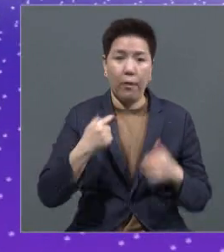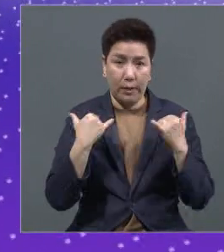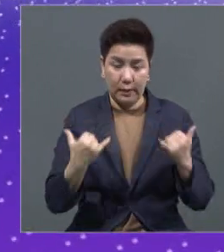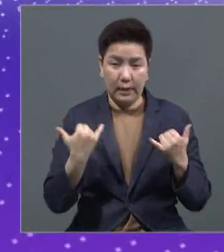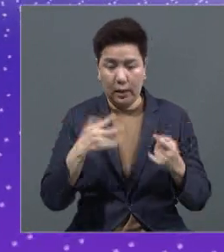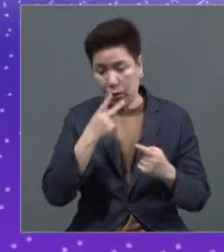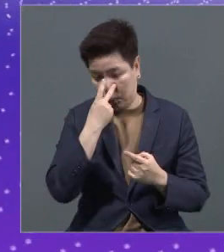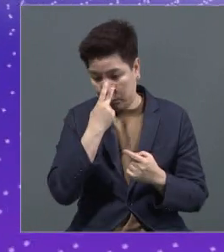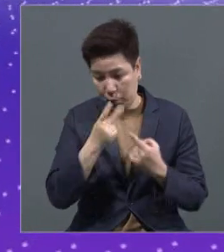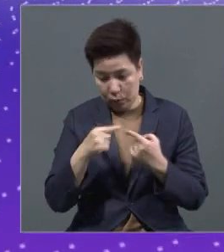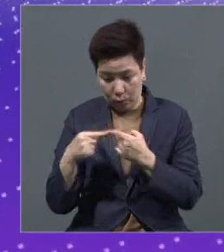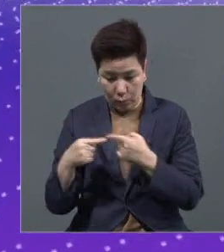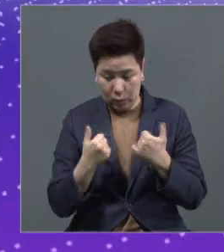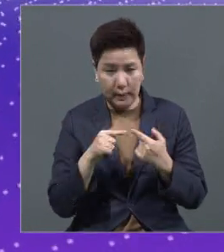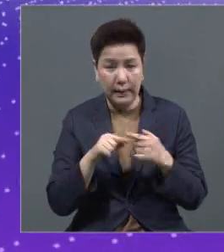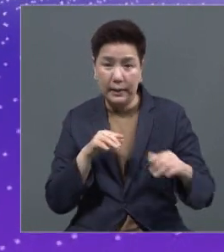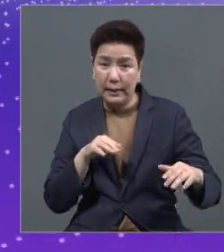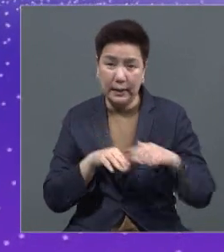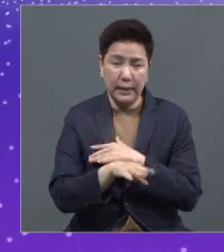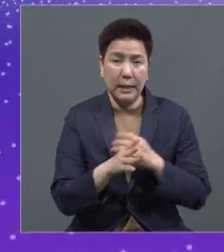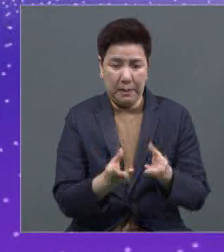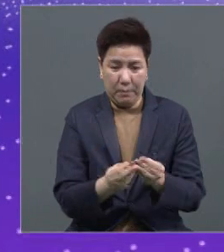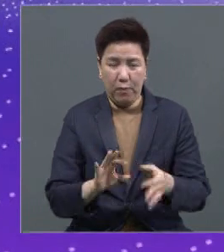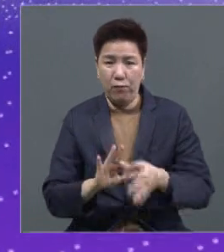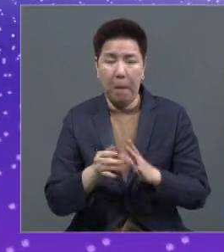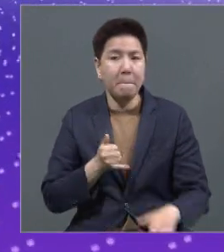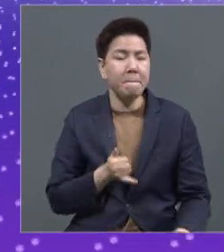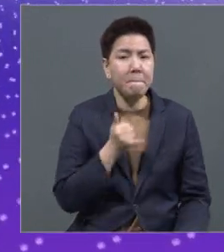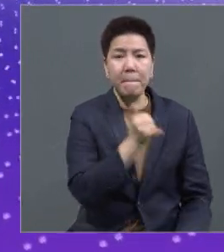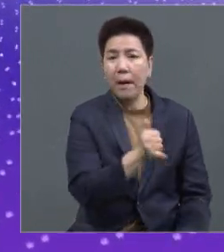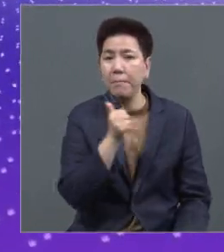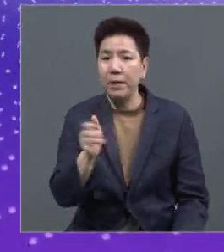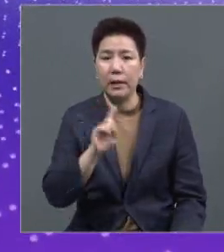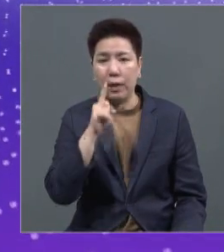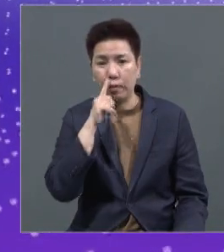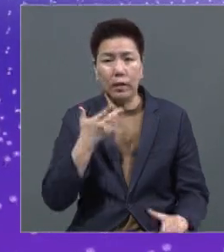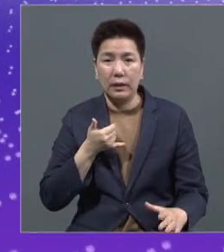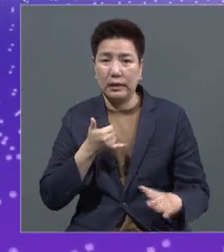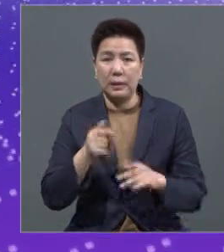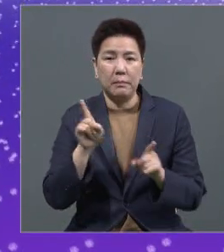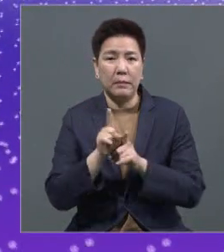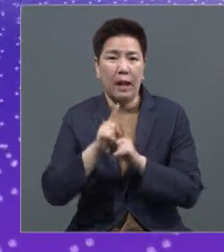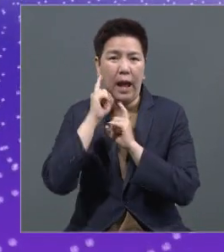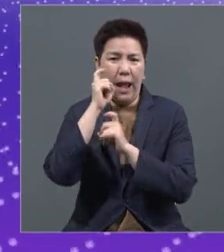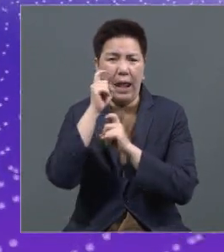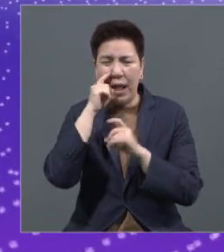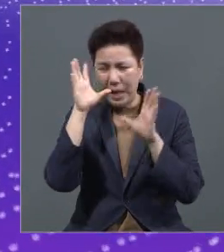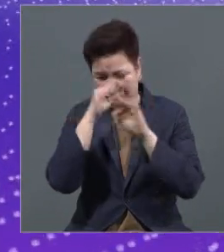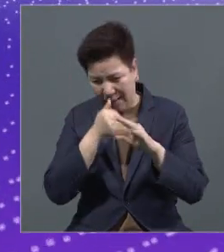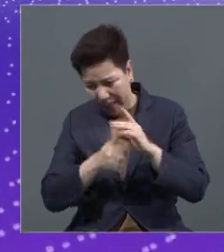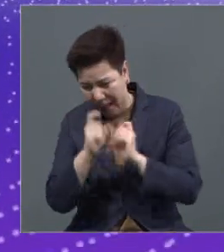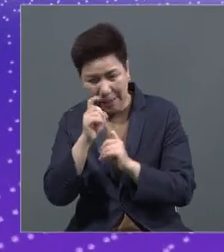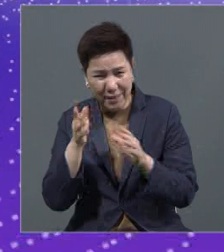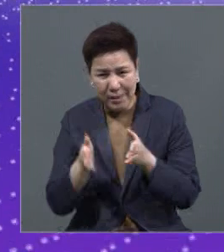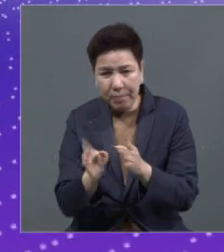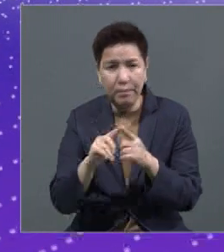อทีนี้มาพูดต่อกันถึงเรื่องของการหนีออกจากพื้นที่จะไปที่ไหนนะครับไม่หนีเข้าไปในจุดที่เป็นจุดอัอันนี้อันตราย